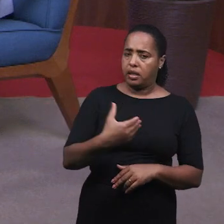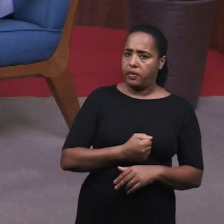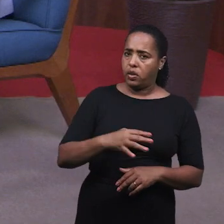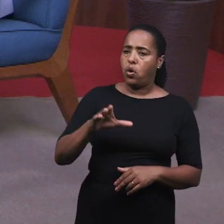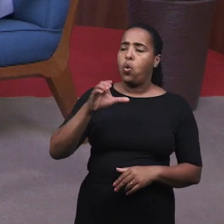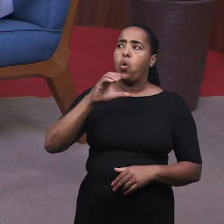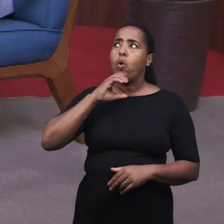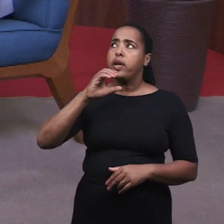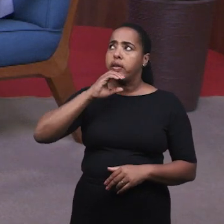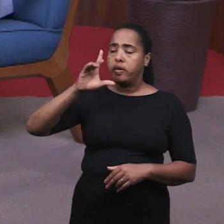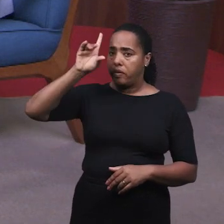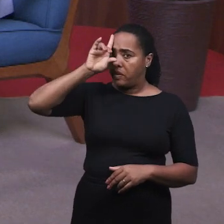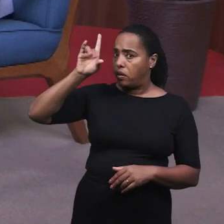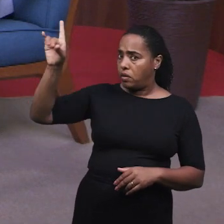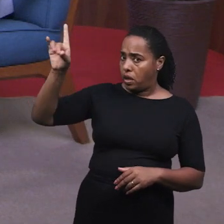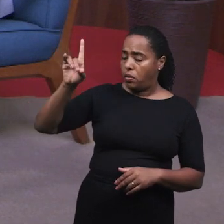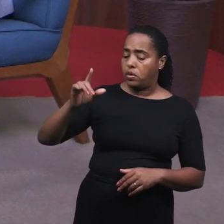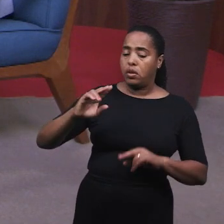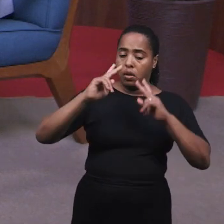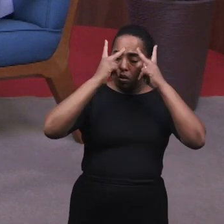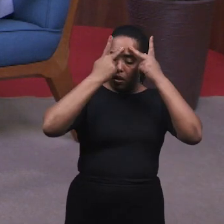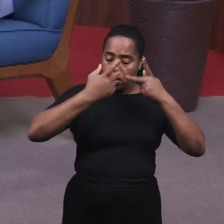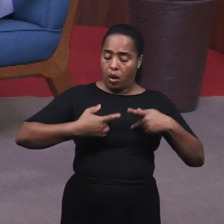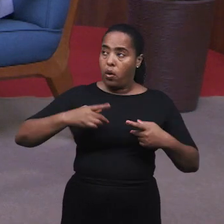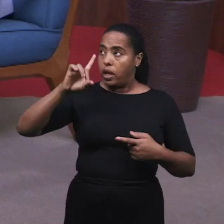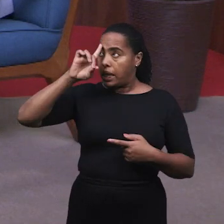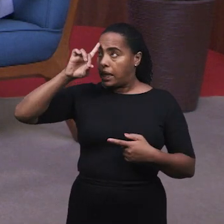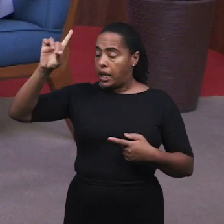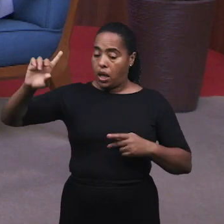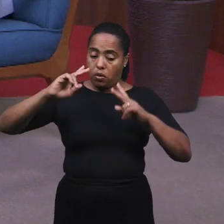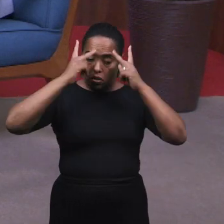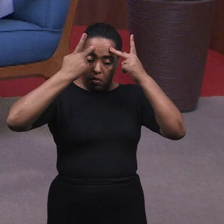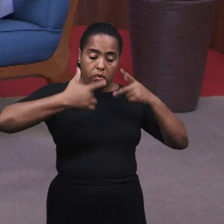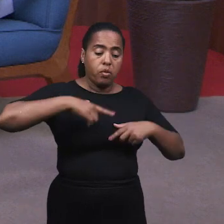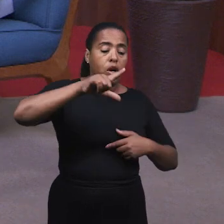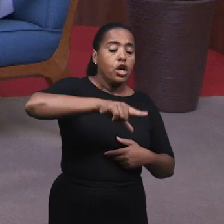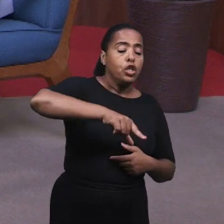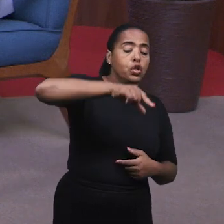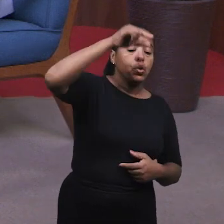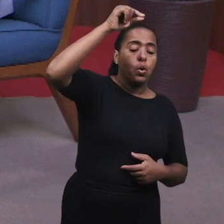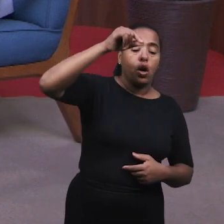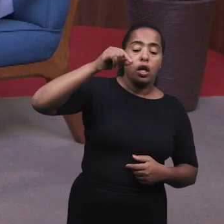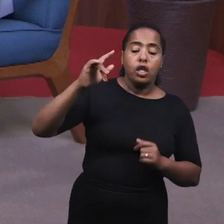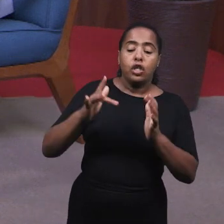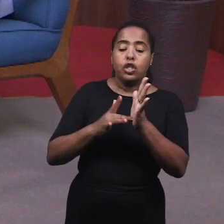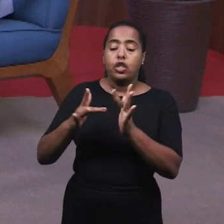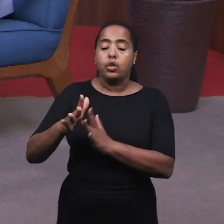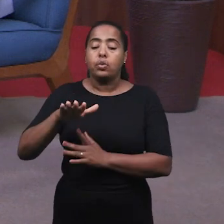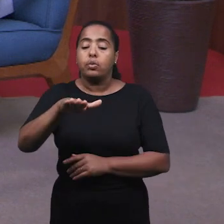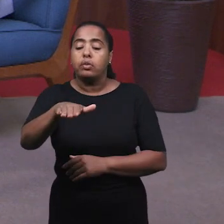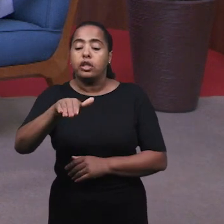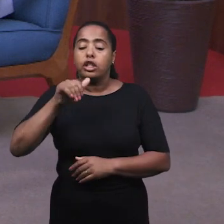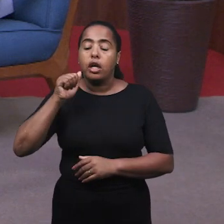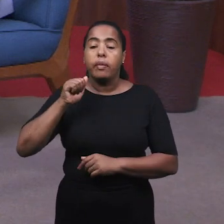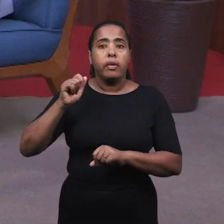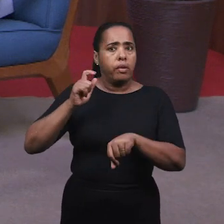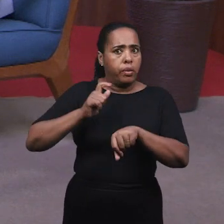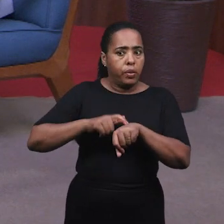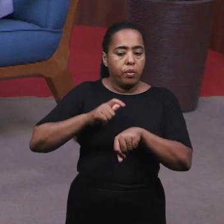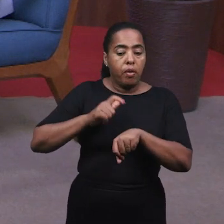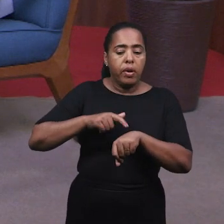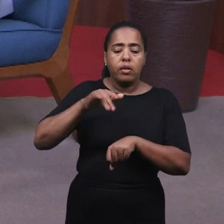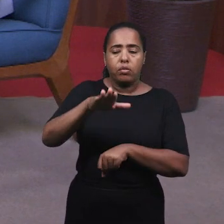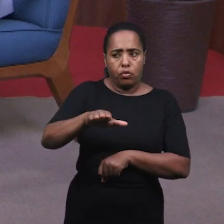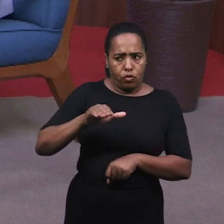Donc l'homme est élu par Dieu le Père, il y a l'appel en Jésus. Dans cet appel en Jésus, c'est le